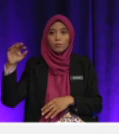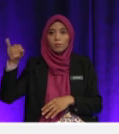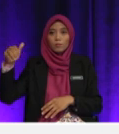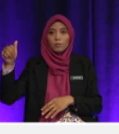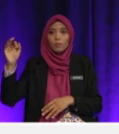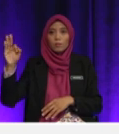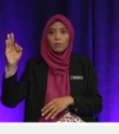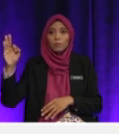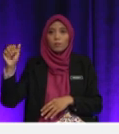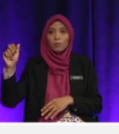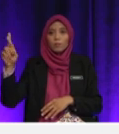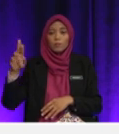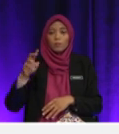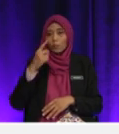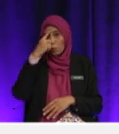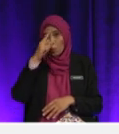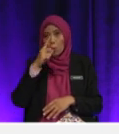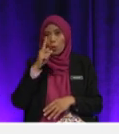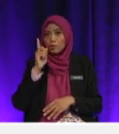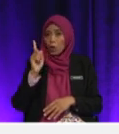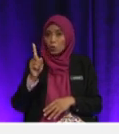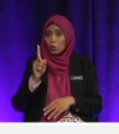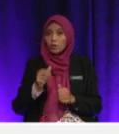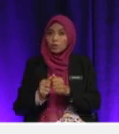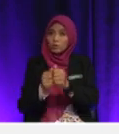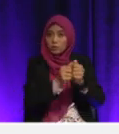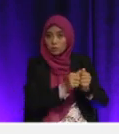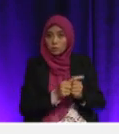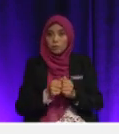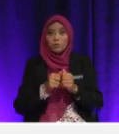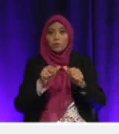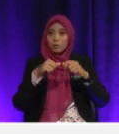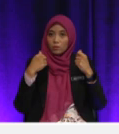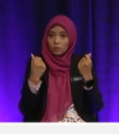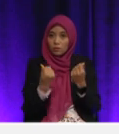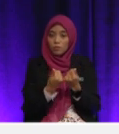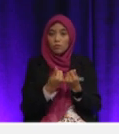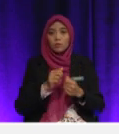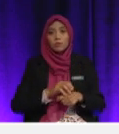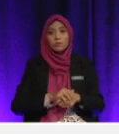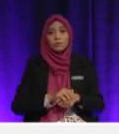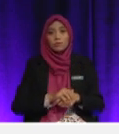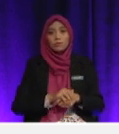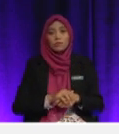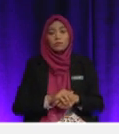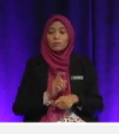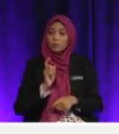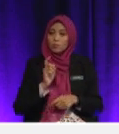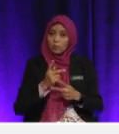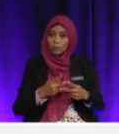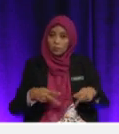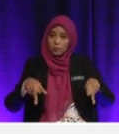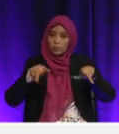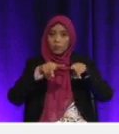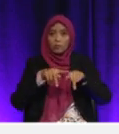untuk menyatukan rakyat berbagai kaum di Tanah Melayu dan kerjasama kaum ini dianggap penting untuk mencapai